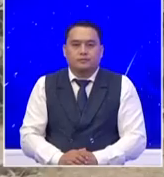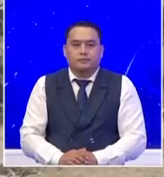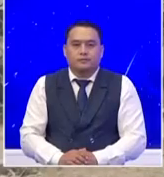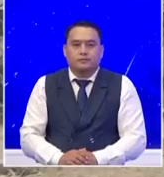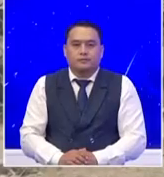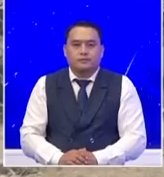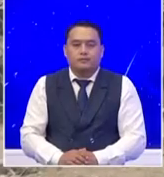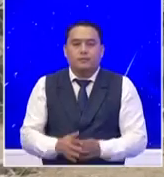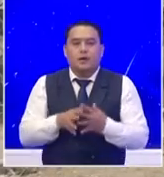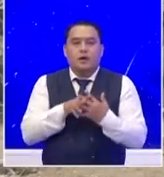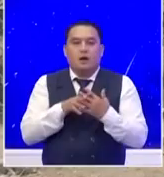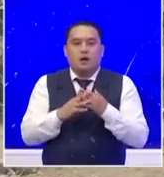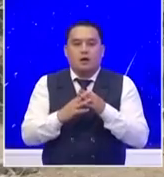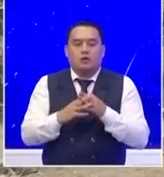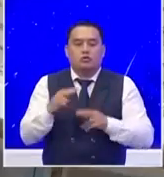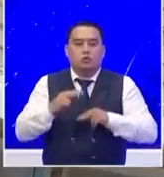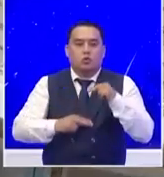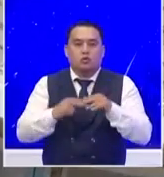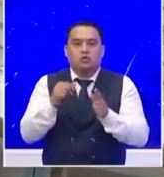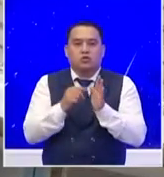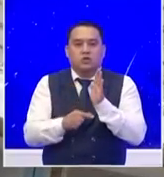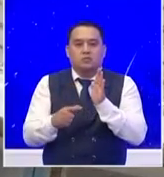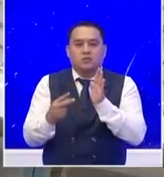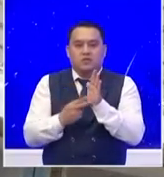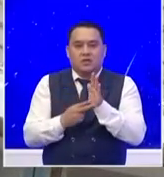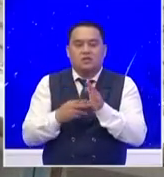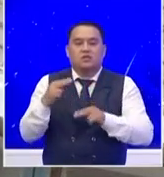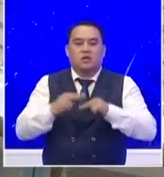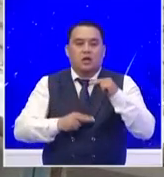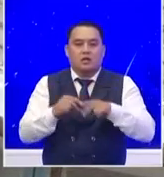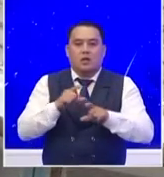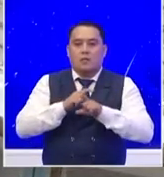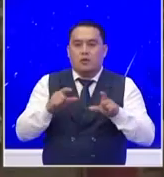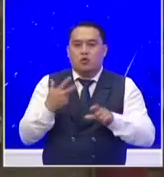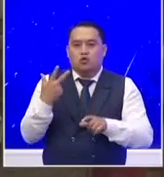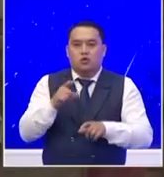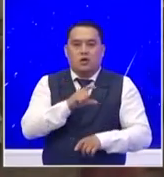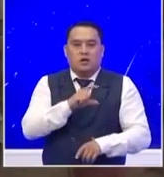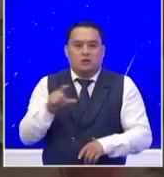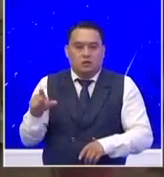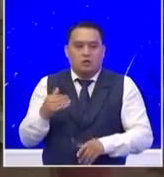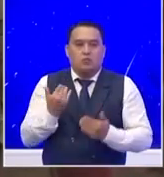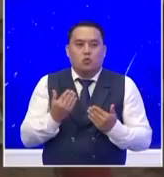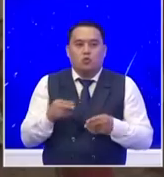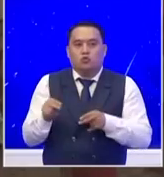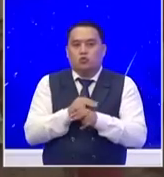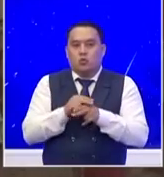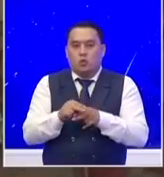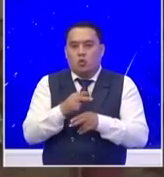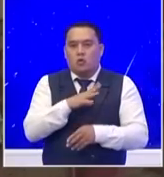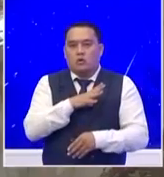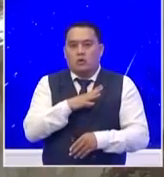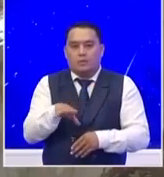Сарбастау ауылында құрылыс қызу. Мынау 1978 жылы салынған мектеп. Үш қабатты ғимарат бүгінге дейін күрделі жөндеу